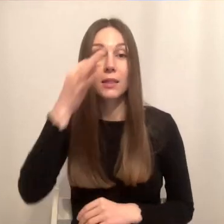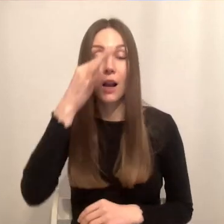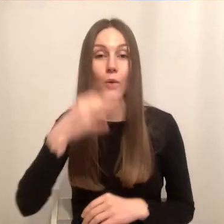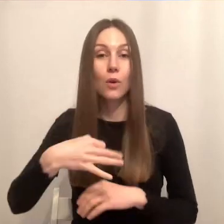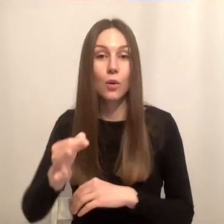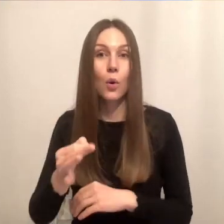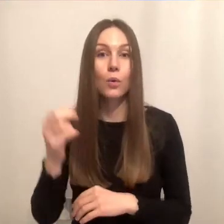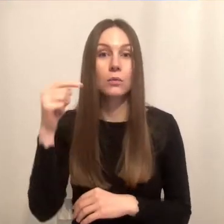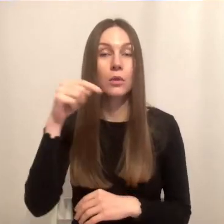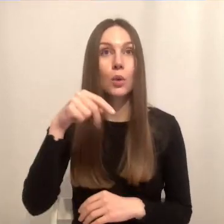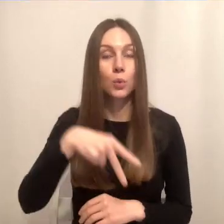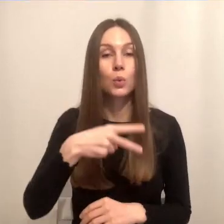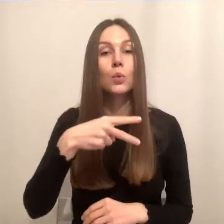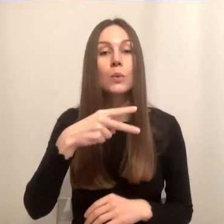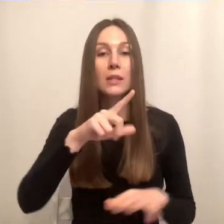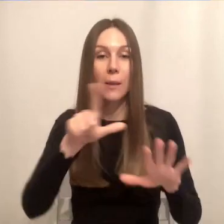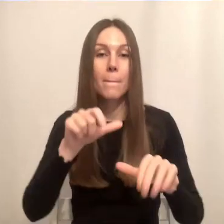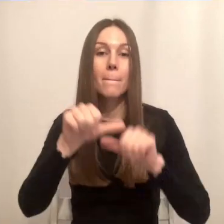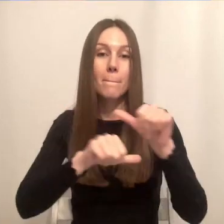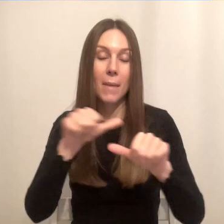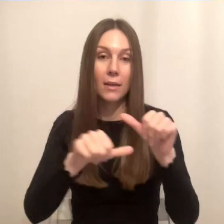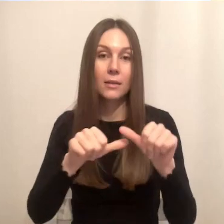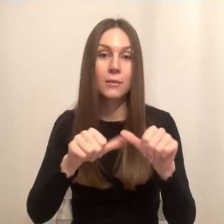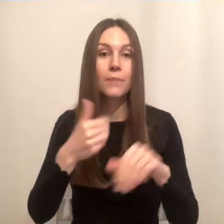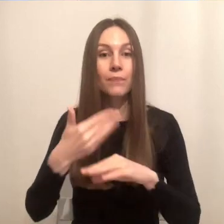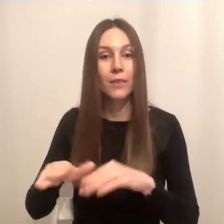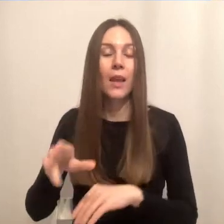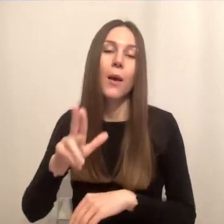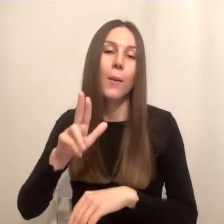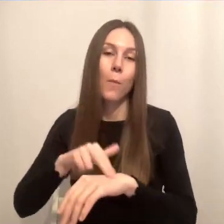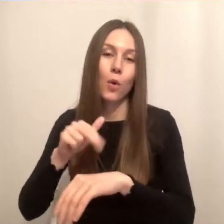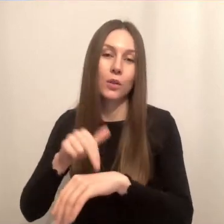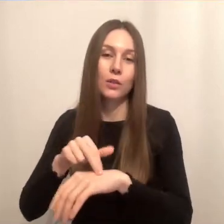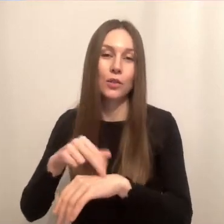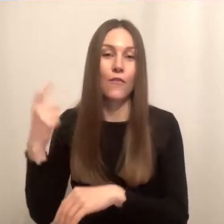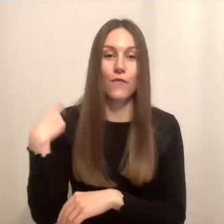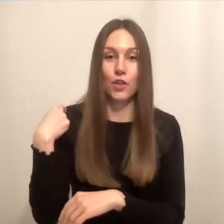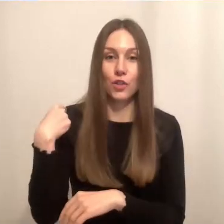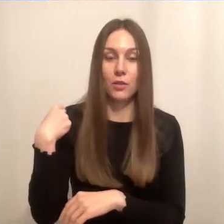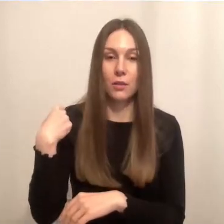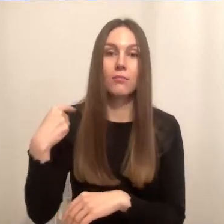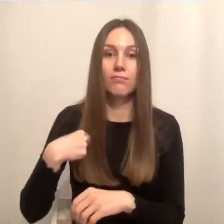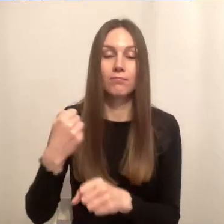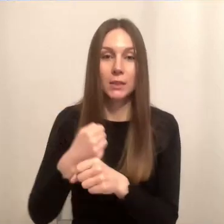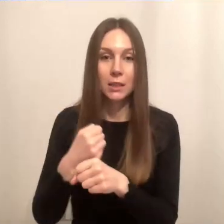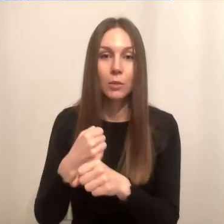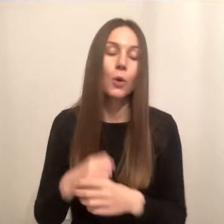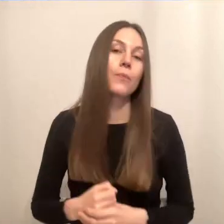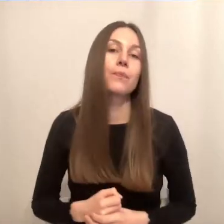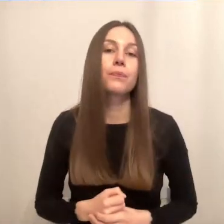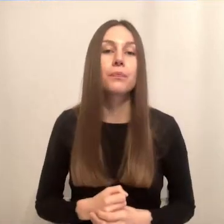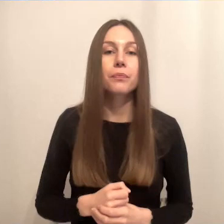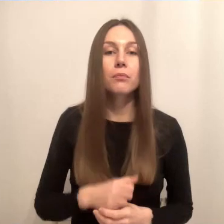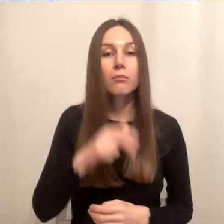2007 metais, kai buvau paskirtas Trakų rajono policijos komisariato viršininku. Per 3,5 metų